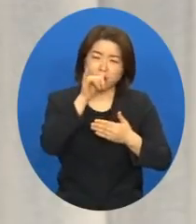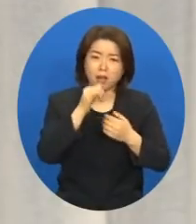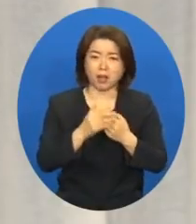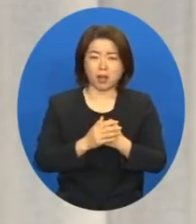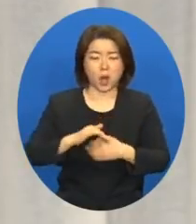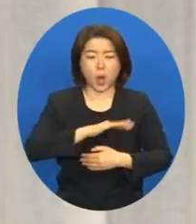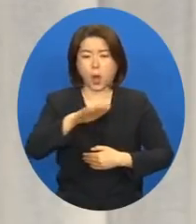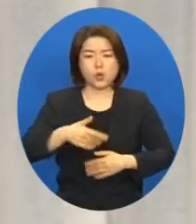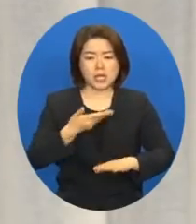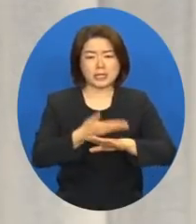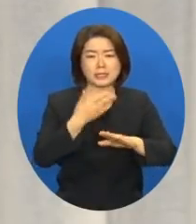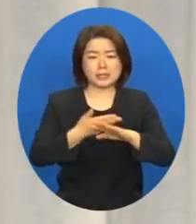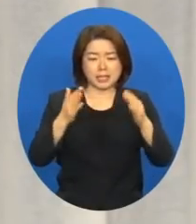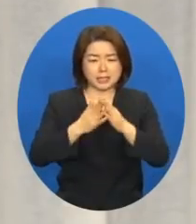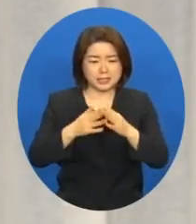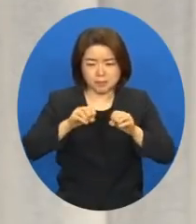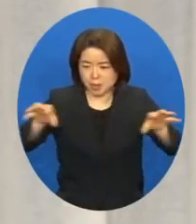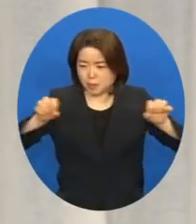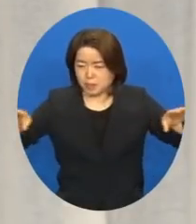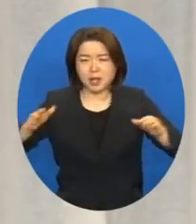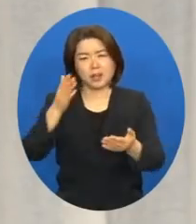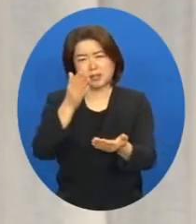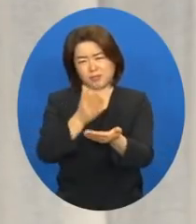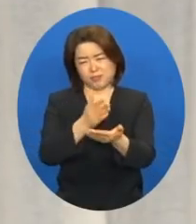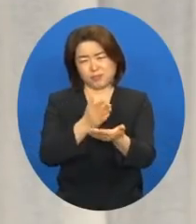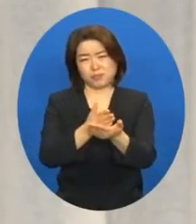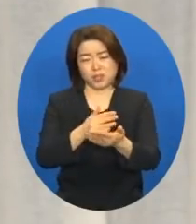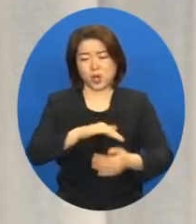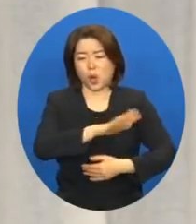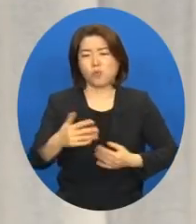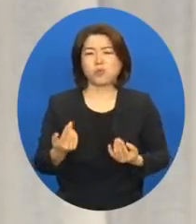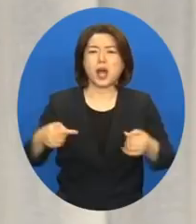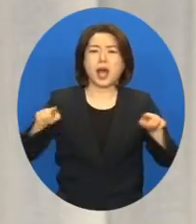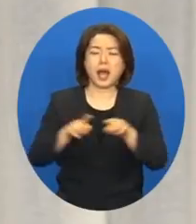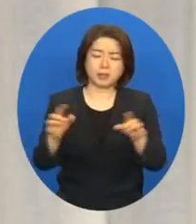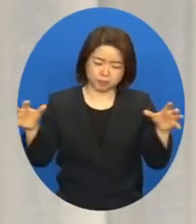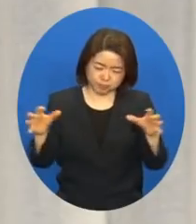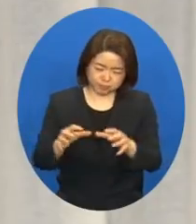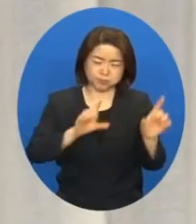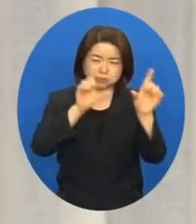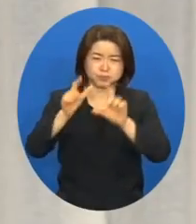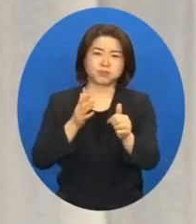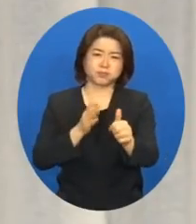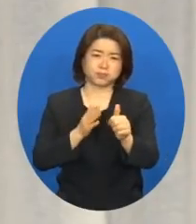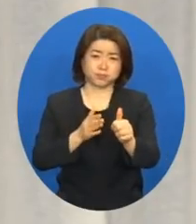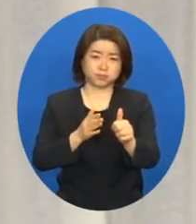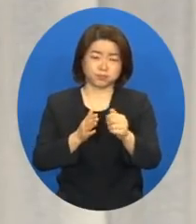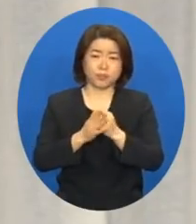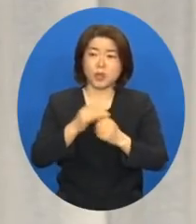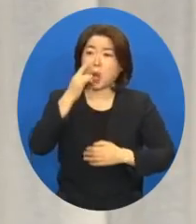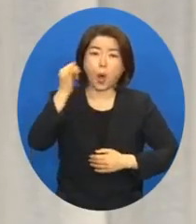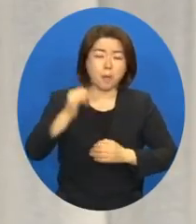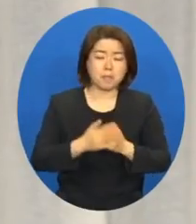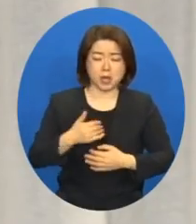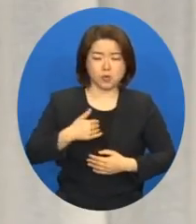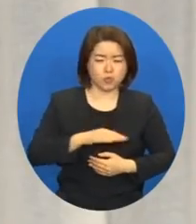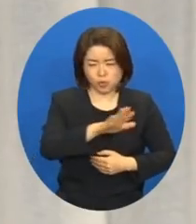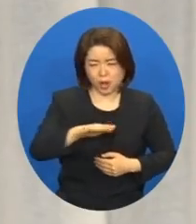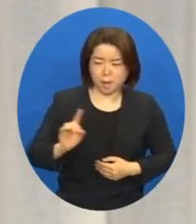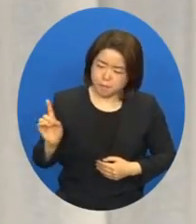우리를 다른 집으로 흩트지 마세요. 우리 함께 살게 해주세요. 엄마, 무엇이든지